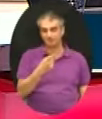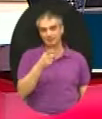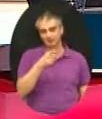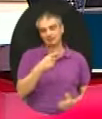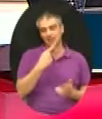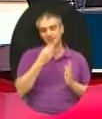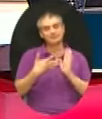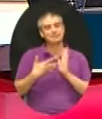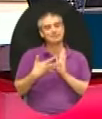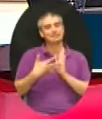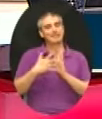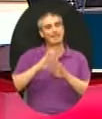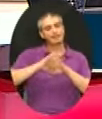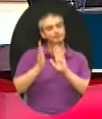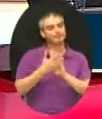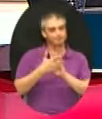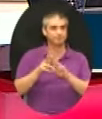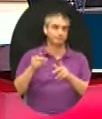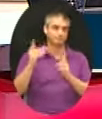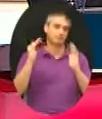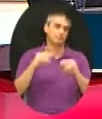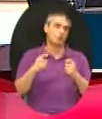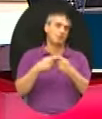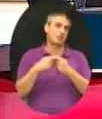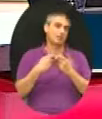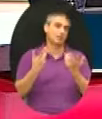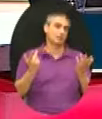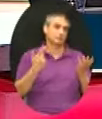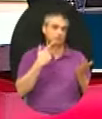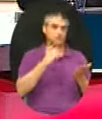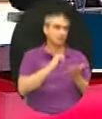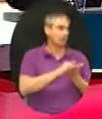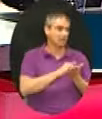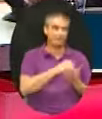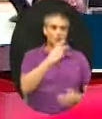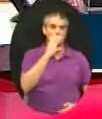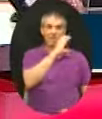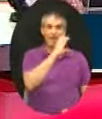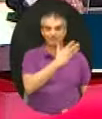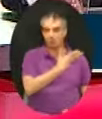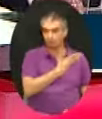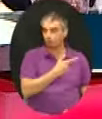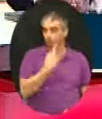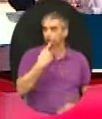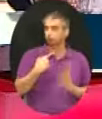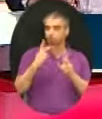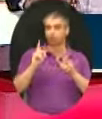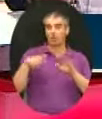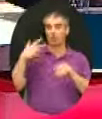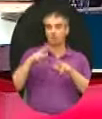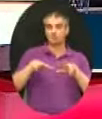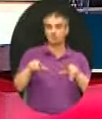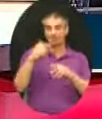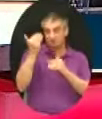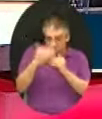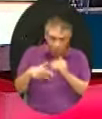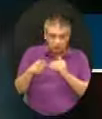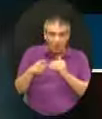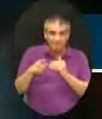וזה הסקרים הארציים שהם באמת פחות רלוונטיים, גם יכול להיות לדוגמה מצב, גם יכול להיות לדוגמה מצב שבסופו של